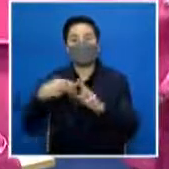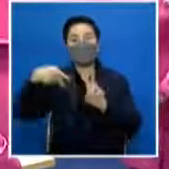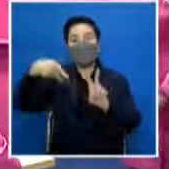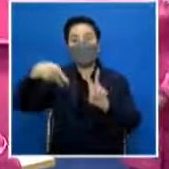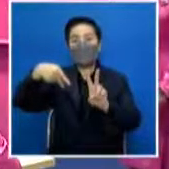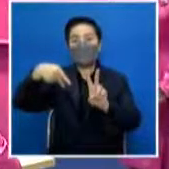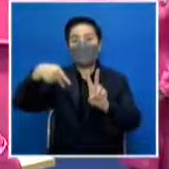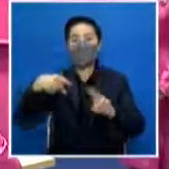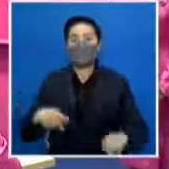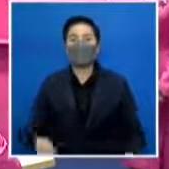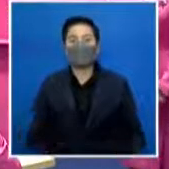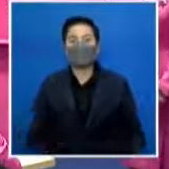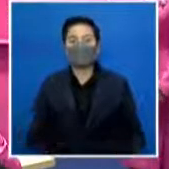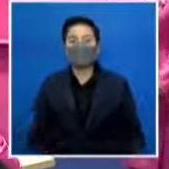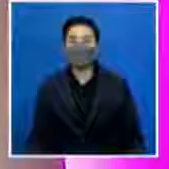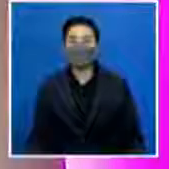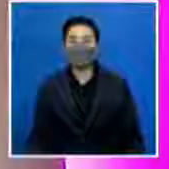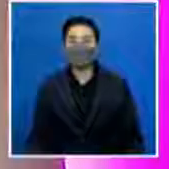ท